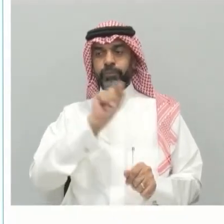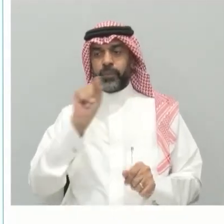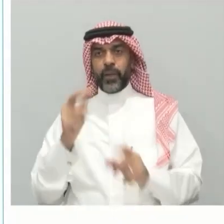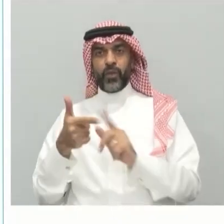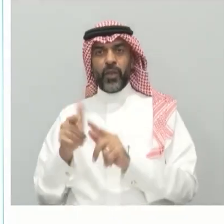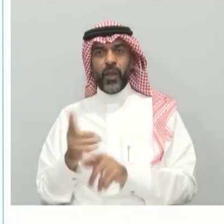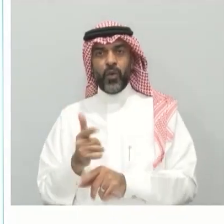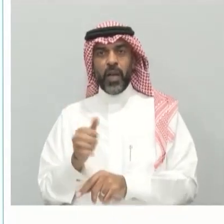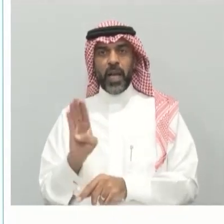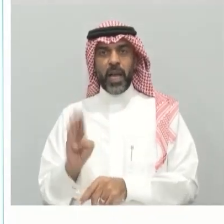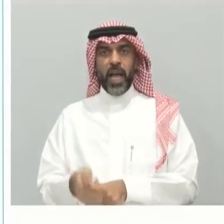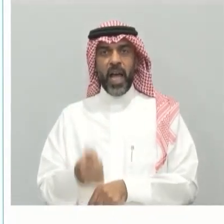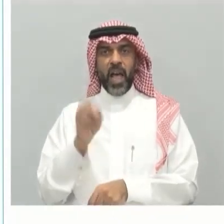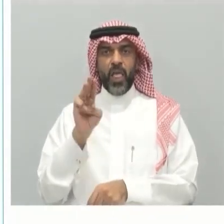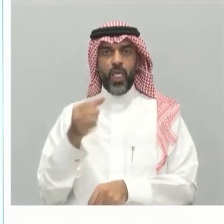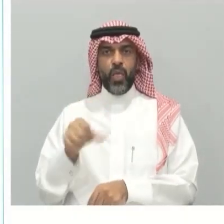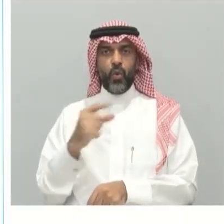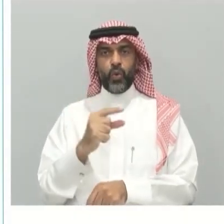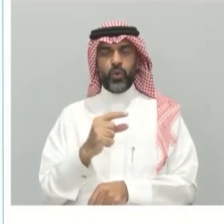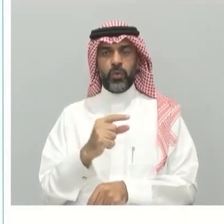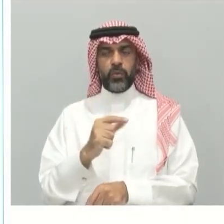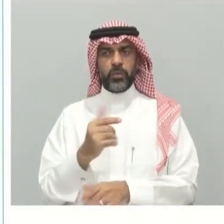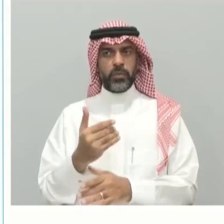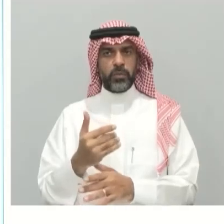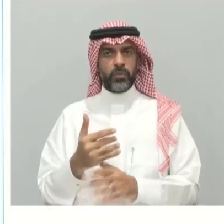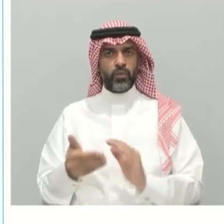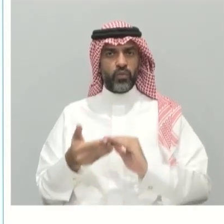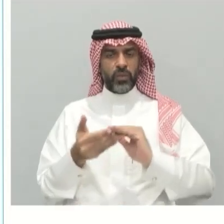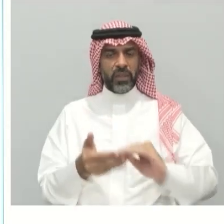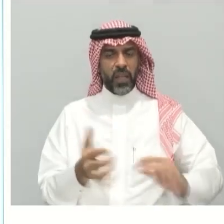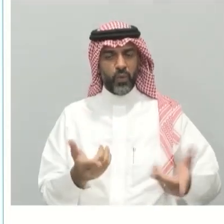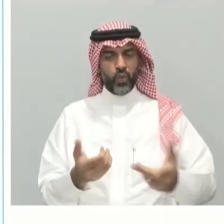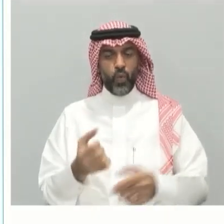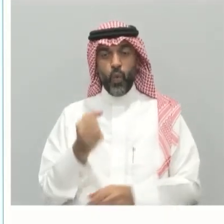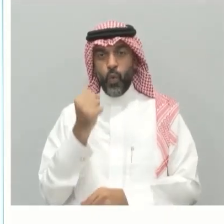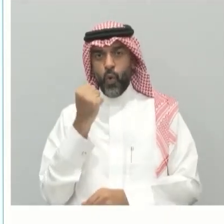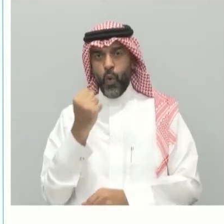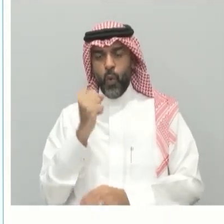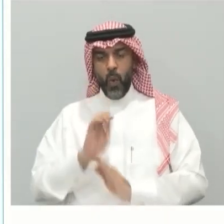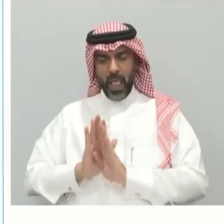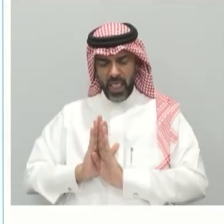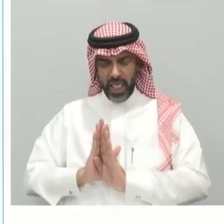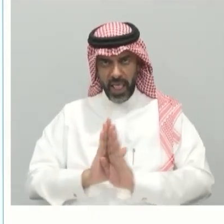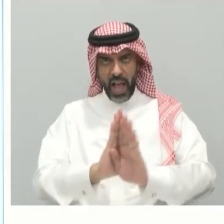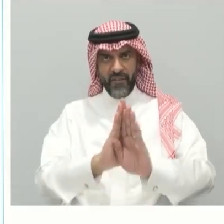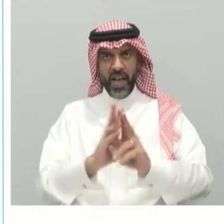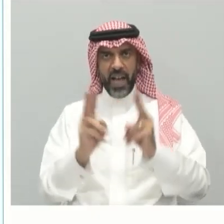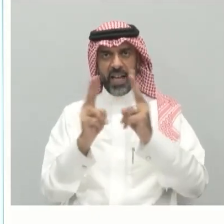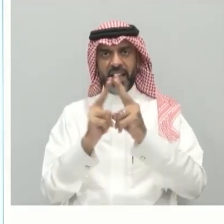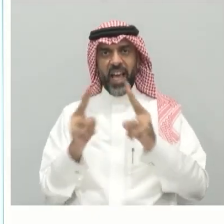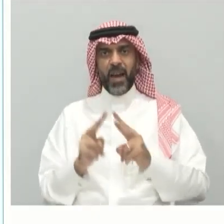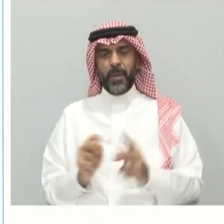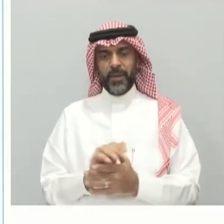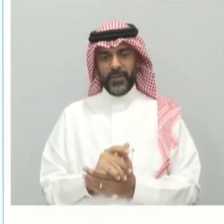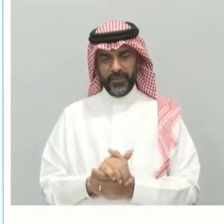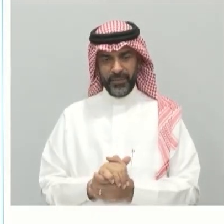بواسطه ماذا القوه الدافعه الكهربائيه بمعنى انه راح يسم يتم انتقال الالكترونات من الانود الى